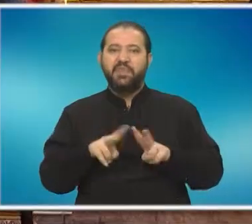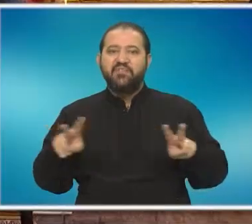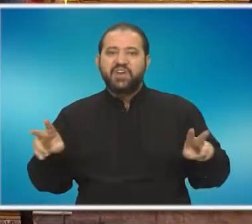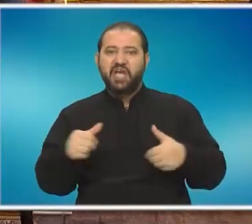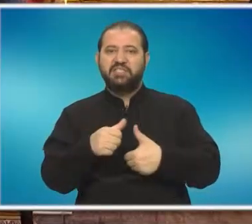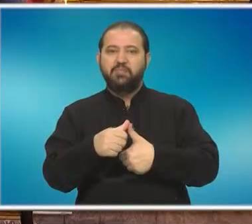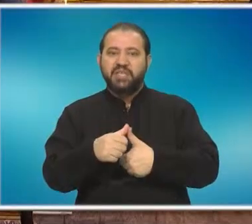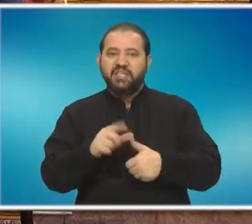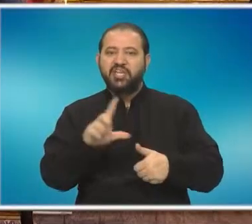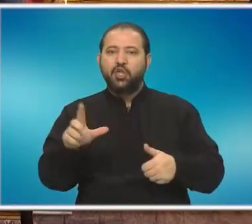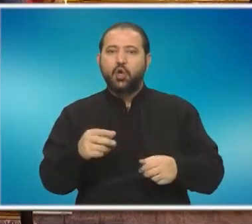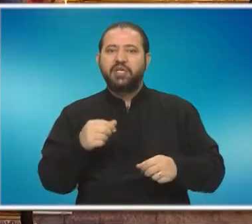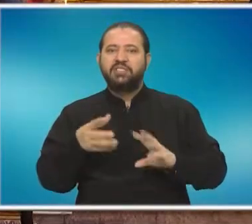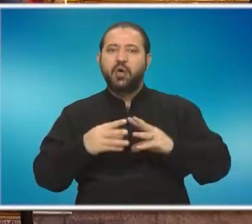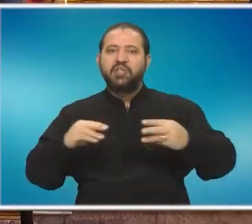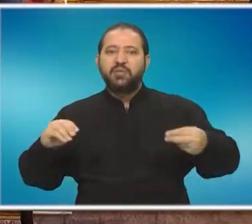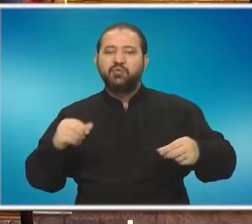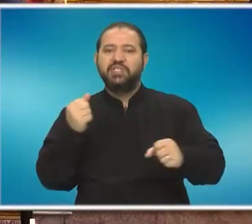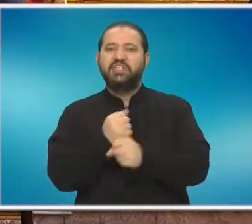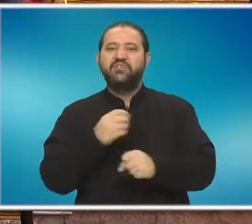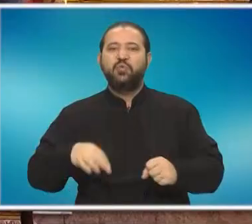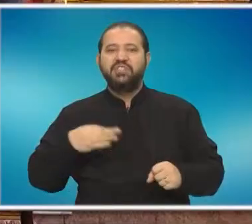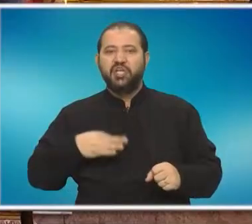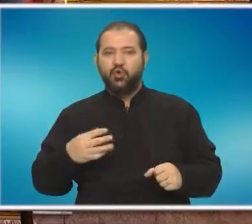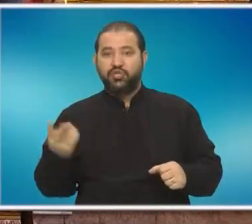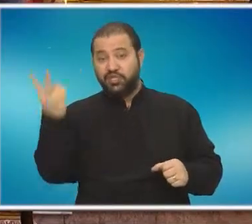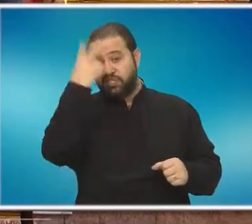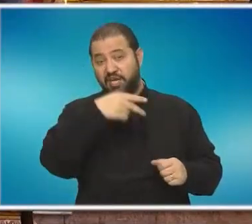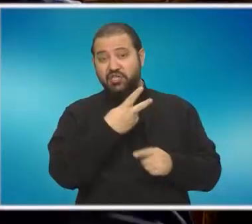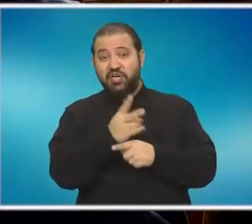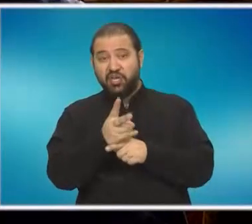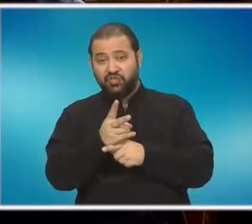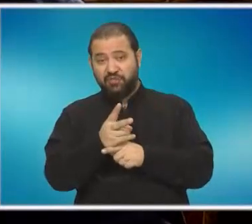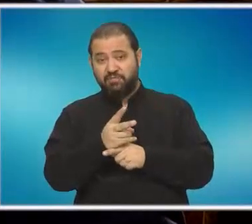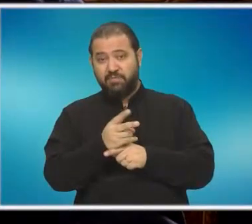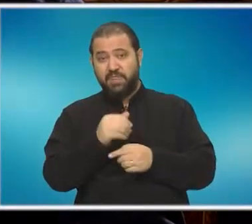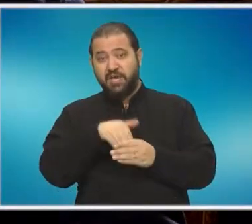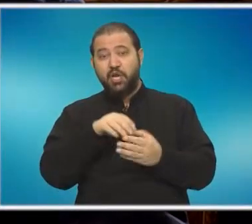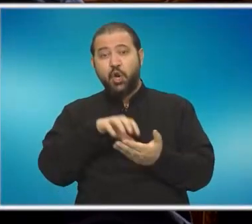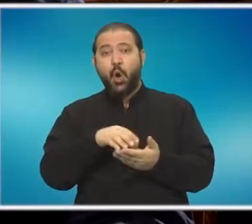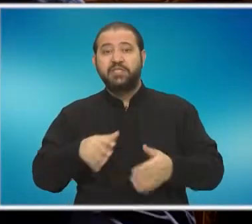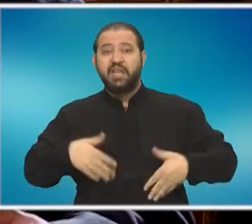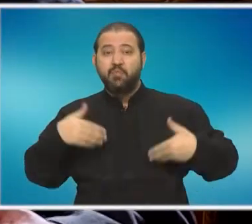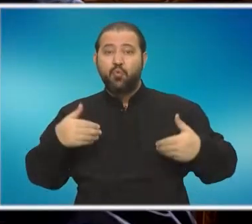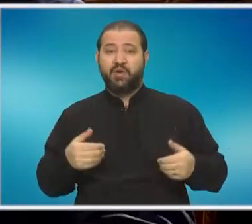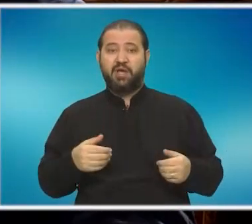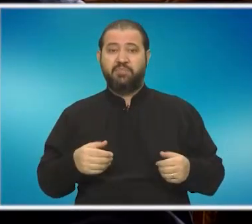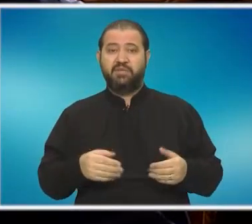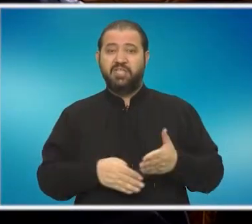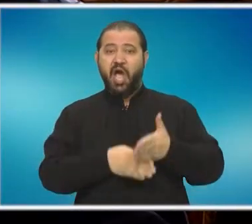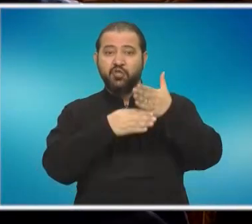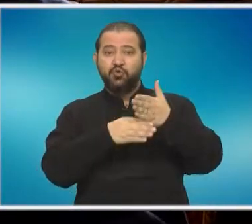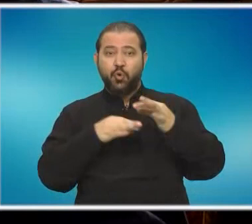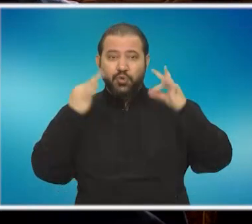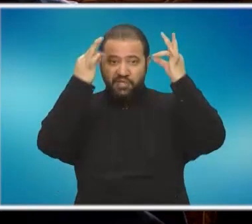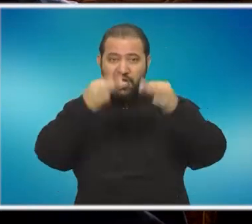numai că nu înțelege, dar prost, greșit, o și propovăduiește, neaccentuând